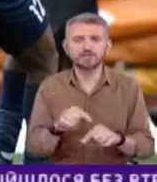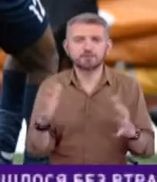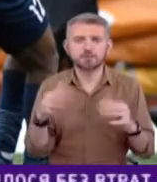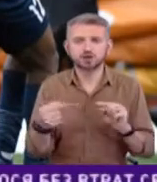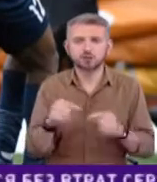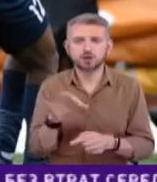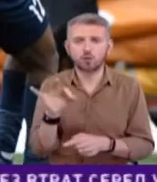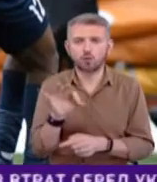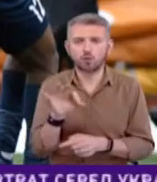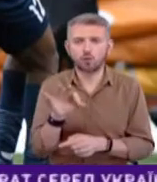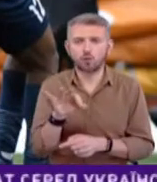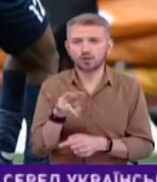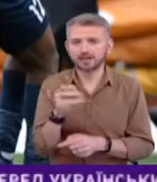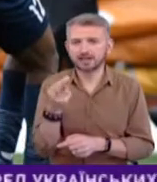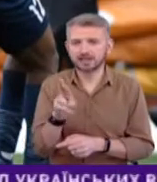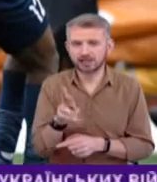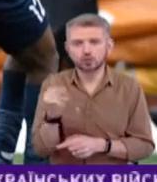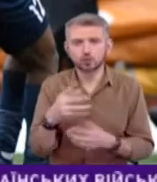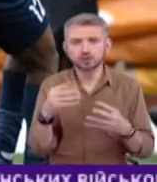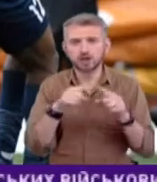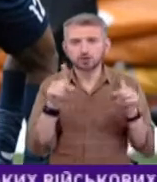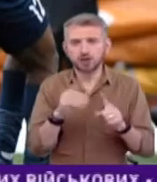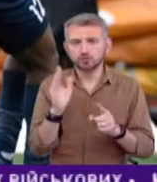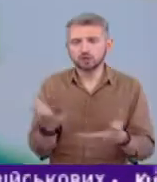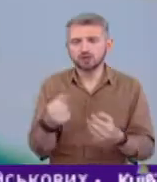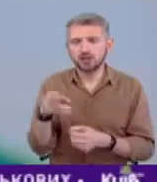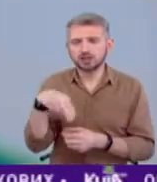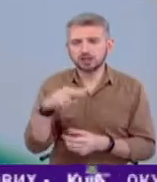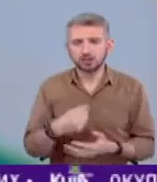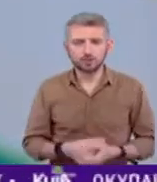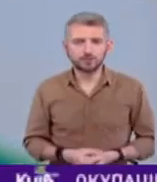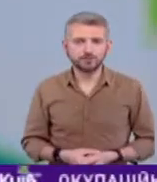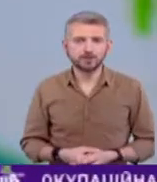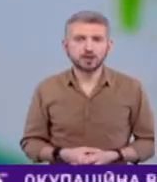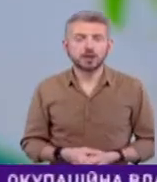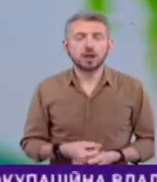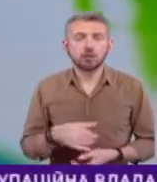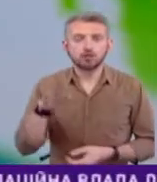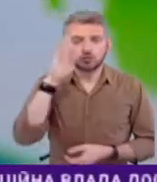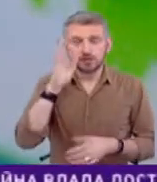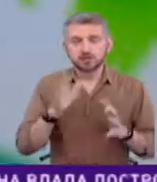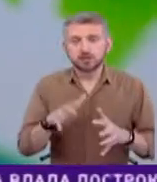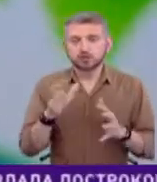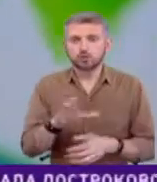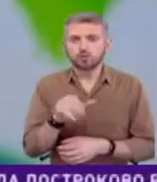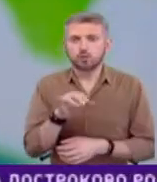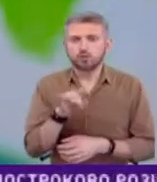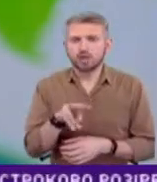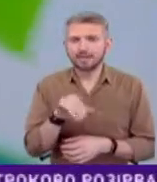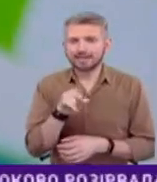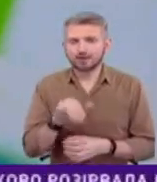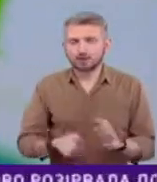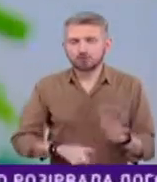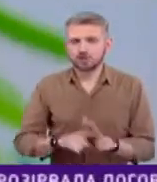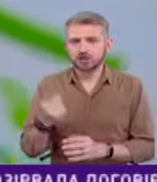з Олександрією. Того ж дня «Зоря» прийматиме «Динамо». А у чоловічій баскетбольній суперлізі